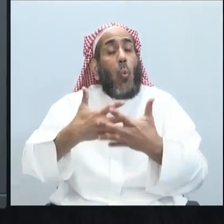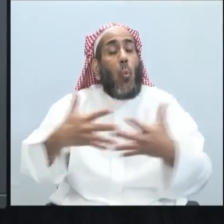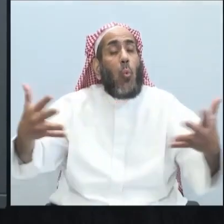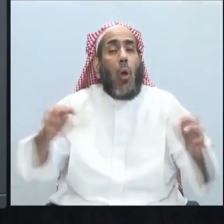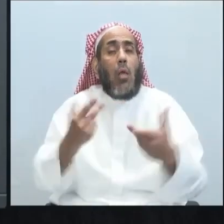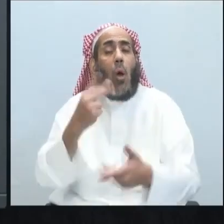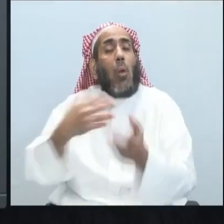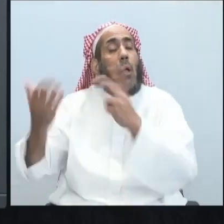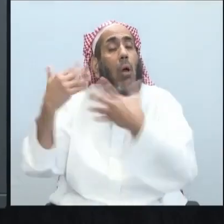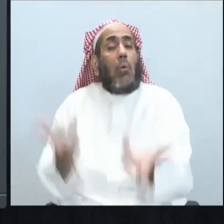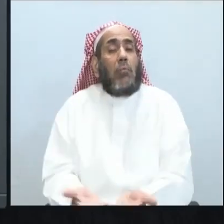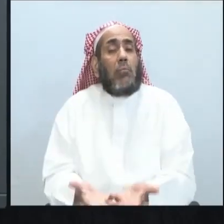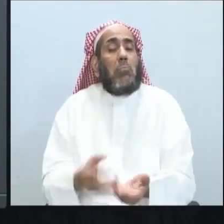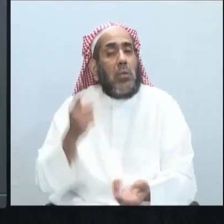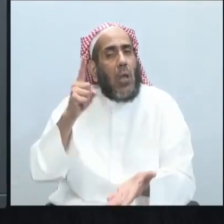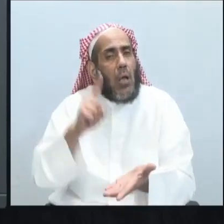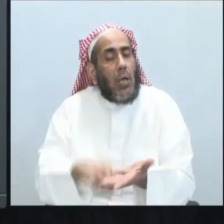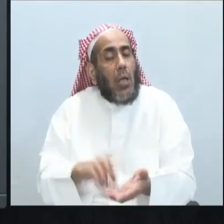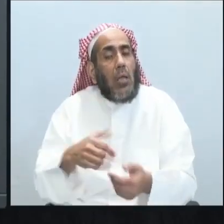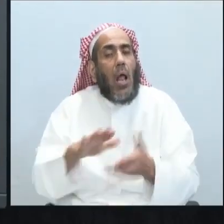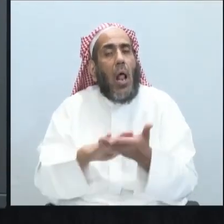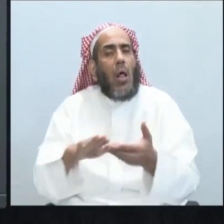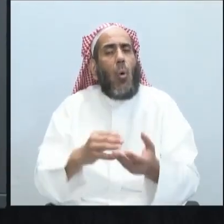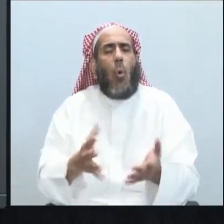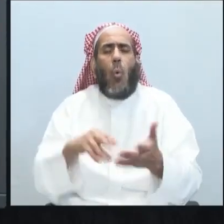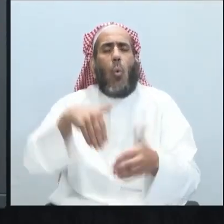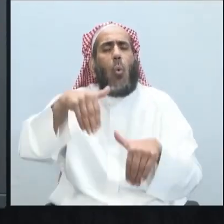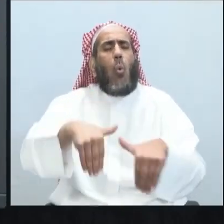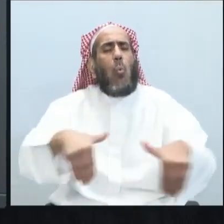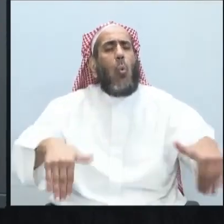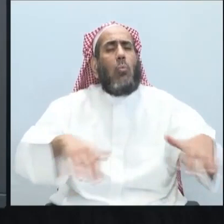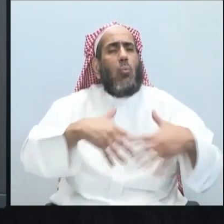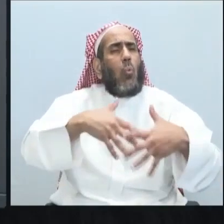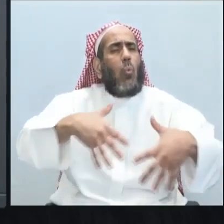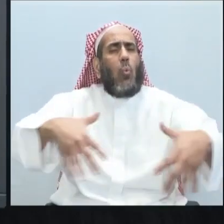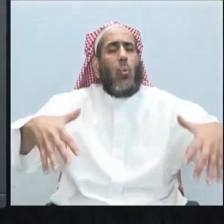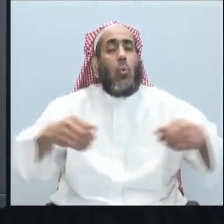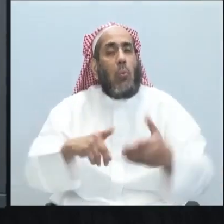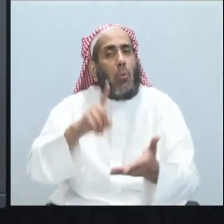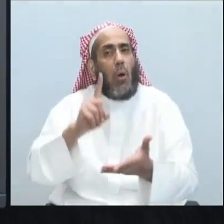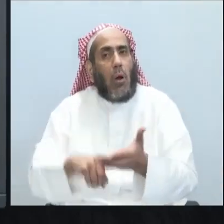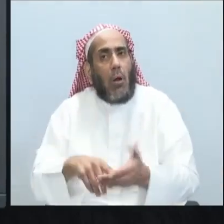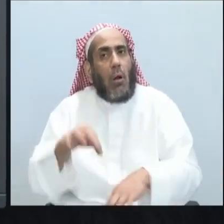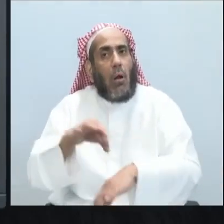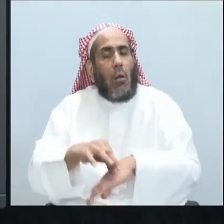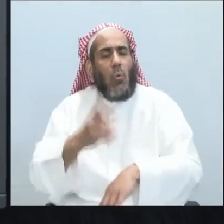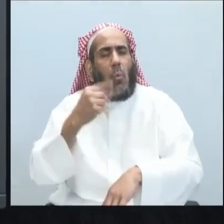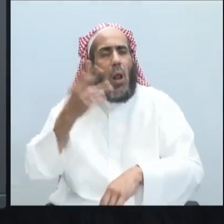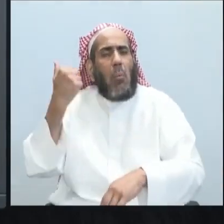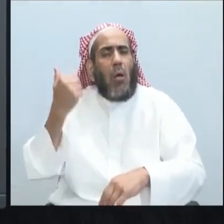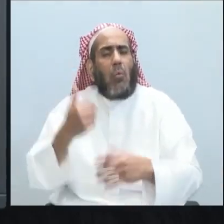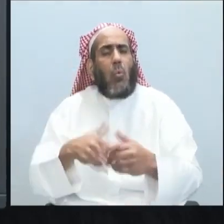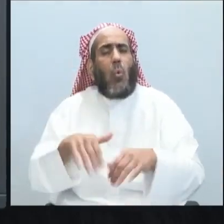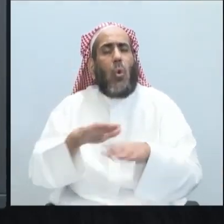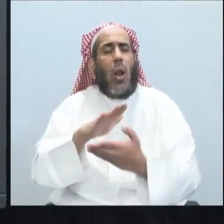طيب اين القبور السابقه بالتاكيد انك ان الارض اصبحت كلها قبور فكان يعني يقرر ذلك وان الناس في الزمن الماضي